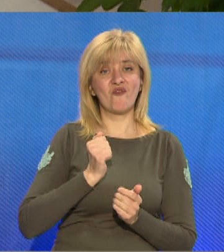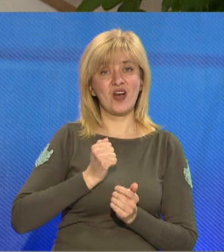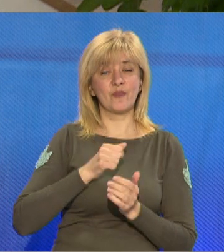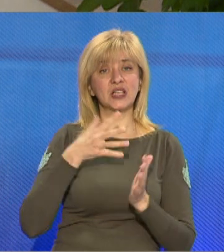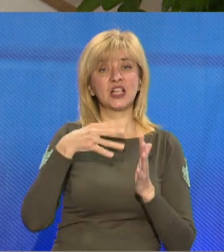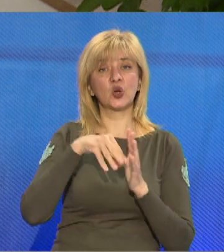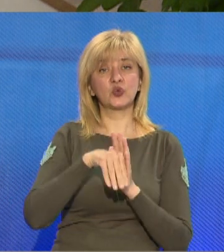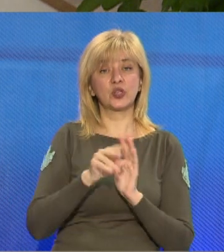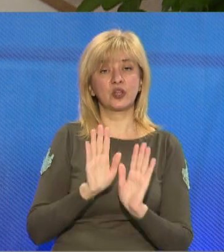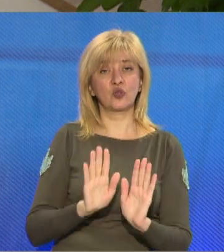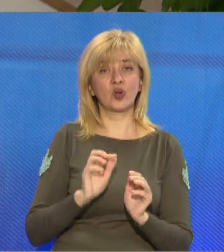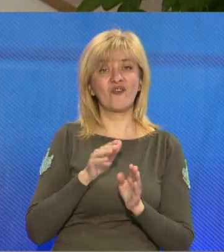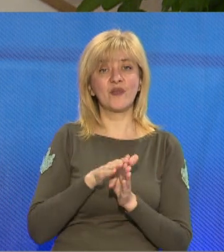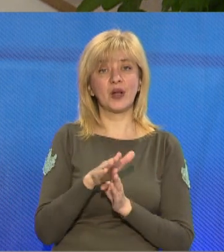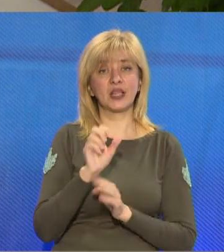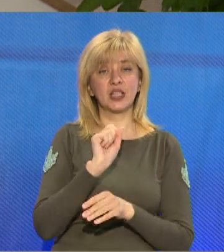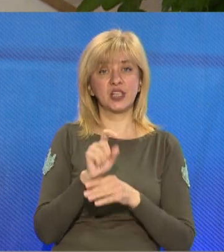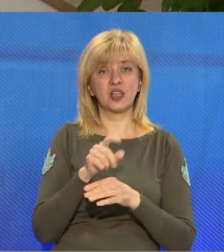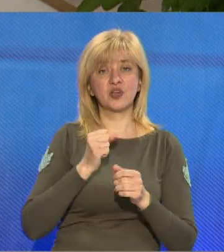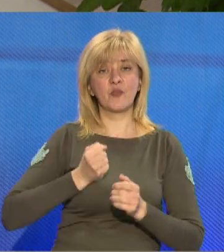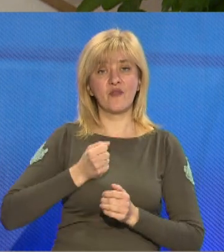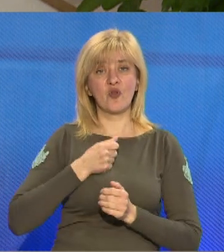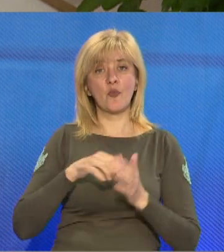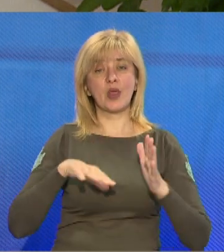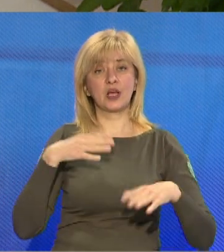в выполнении задач боевой подготовки,